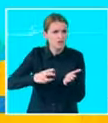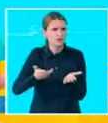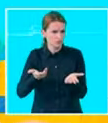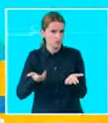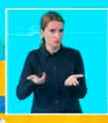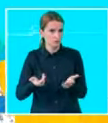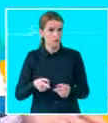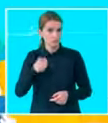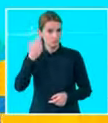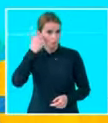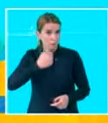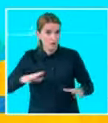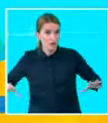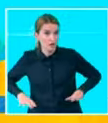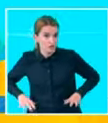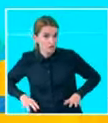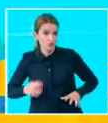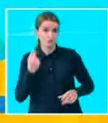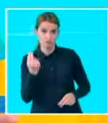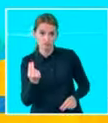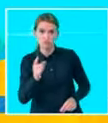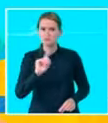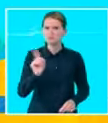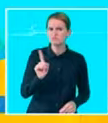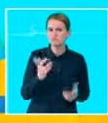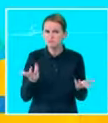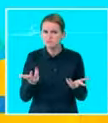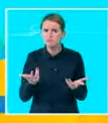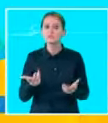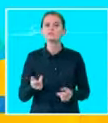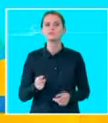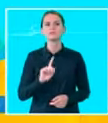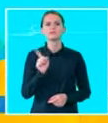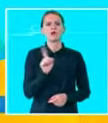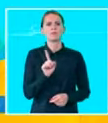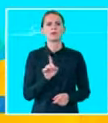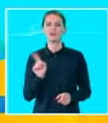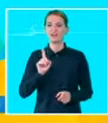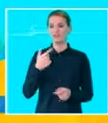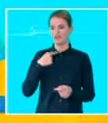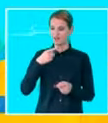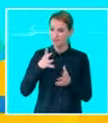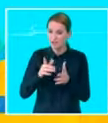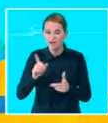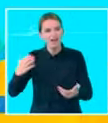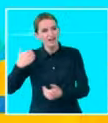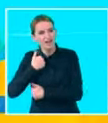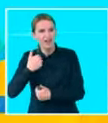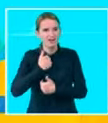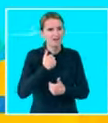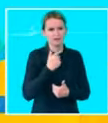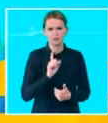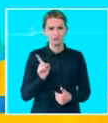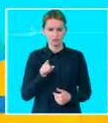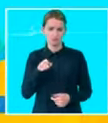Тези, с които няма как да се прегърнем, са престъпниците, от какъвто и да е вид. С всички останали, смятам, че обществото трябва да намери